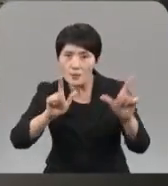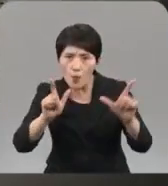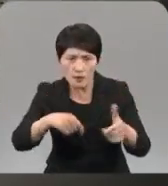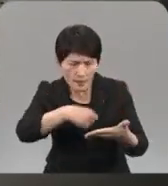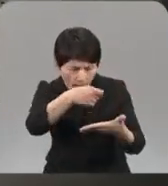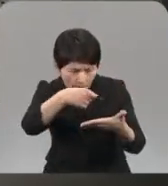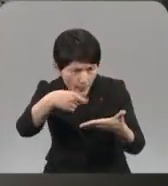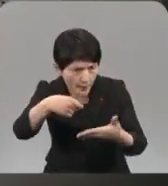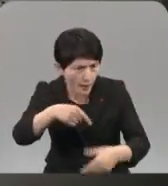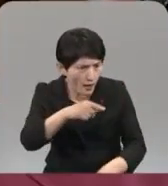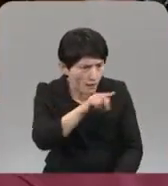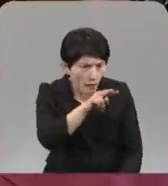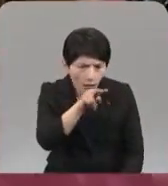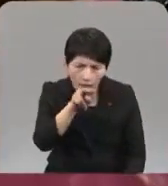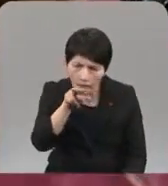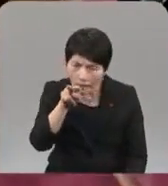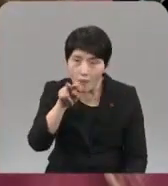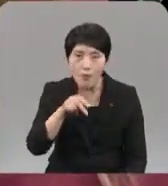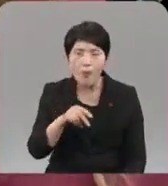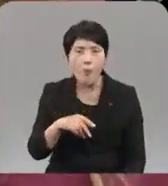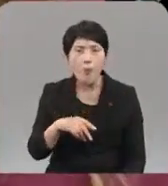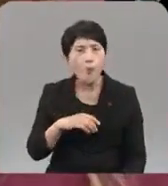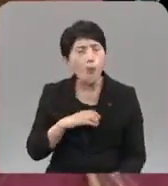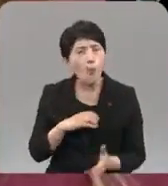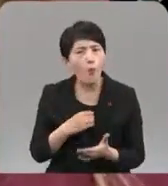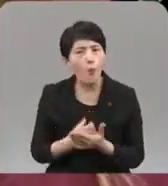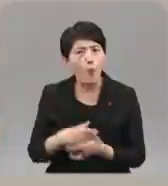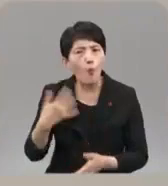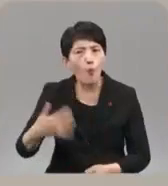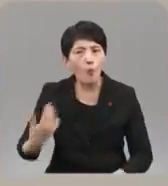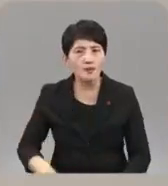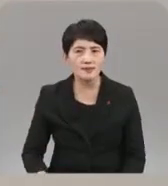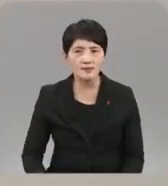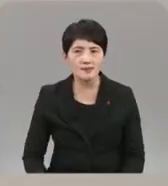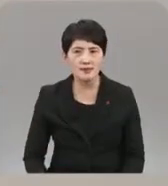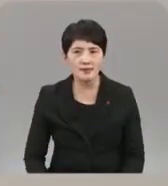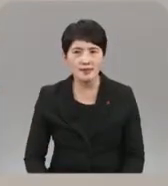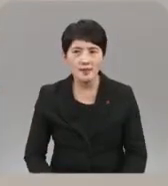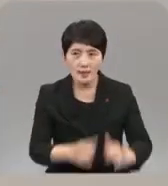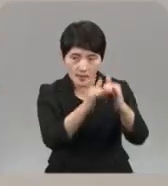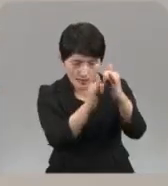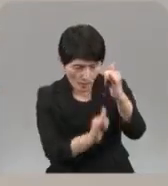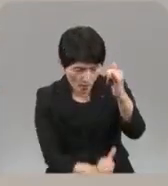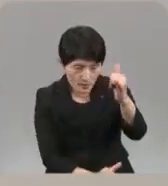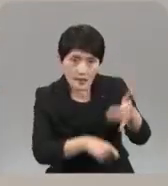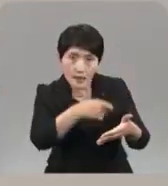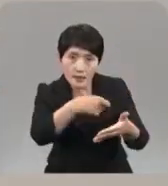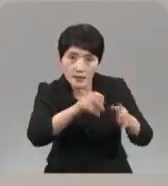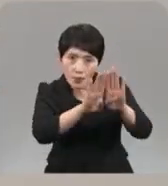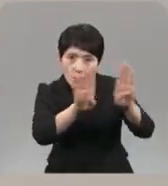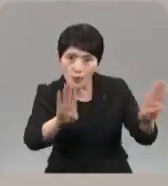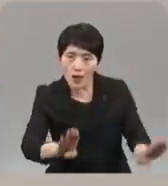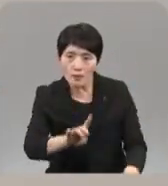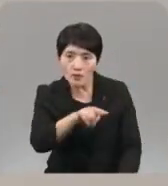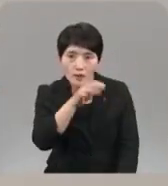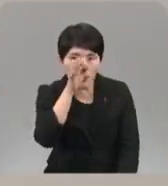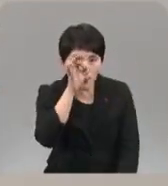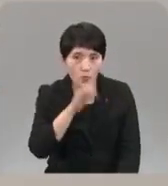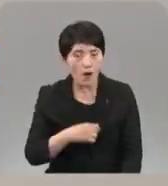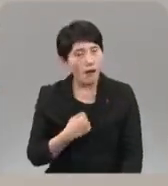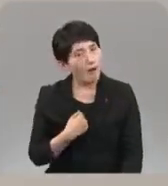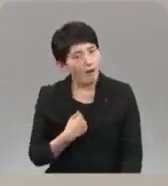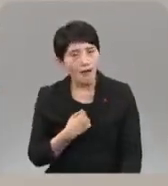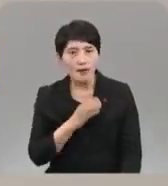chuyện bí mật trong Vương Thất đặc biệt họ không khỏi thán phục trước cuốn sách Nghi quỹ ưi quê ghi chép về các nghi thức hoàng gia triều đại chô